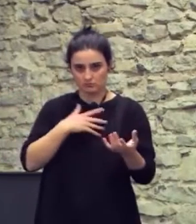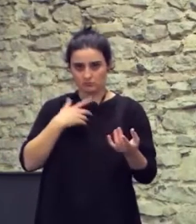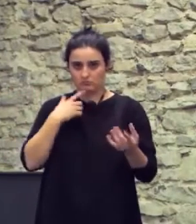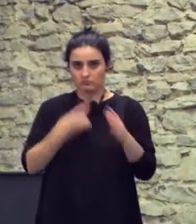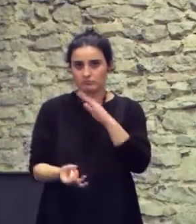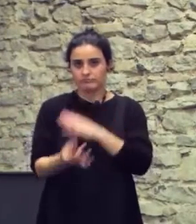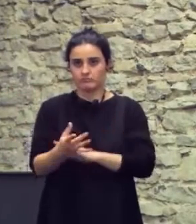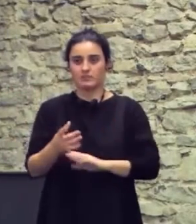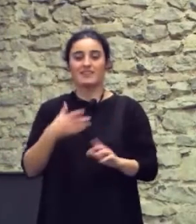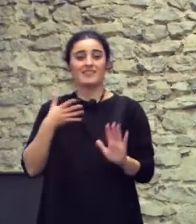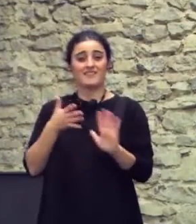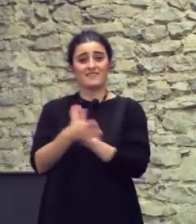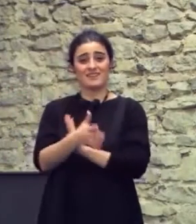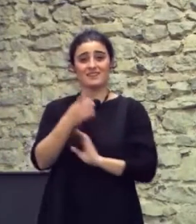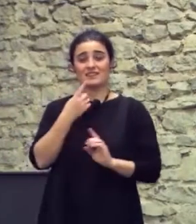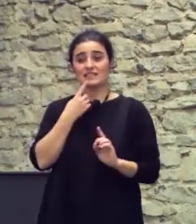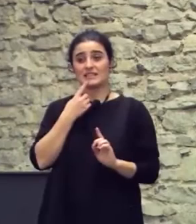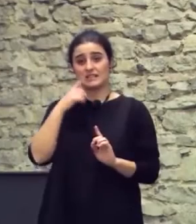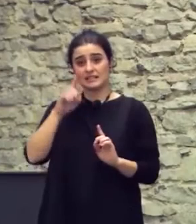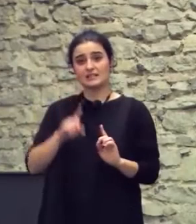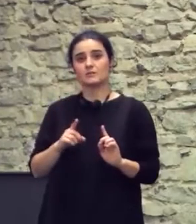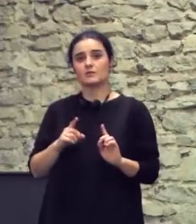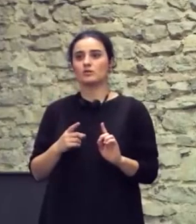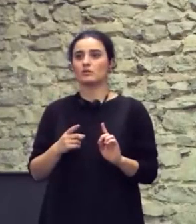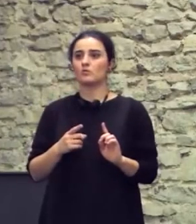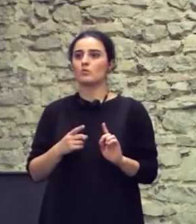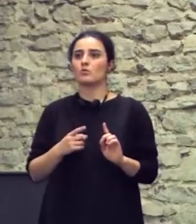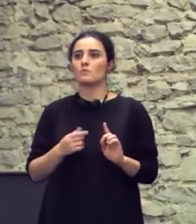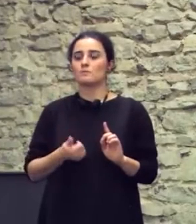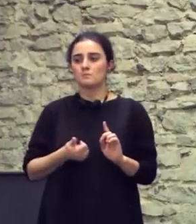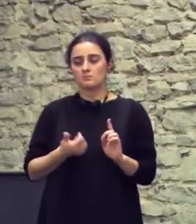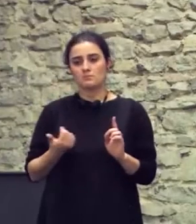Gainera, definizioa dio, más oportunidades